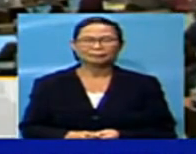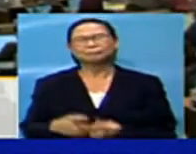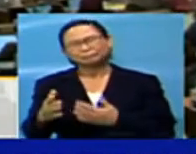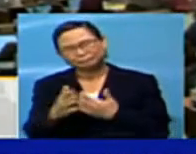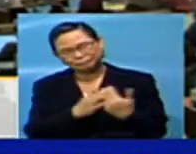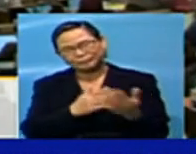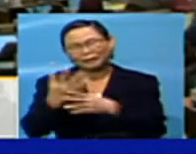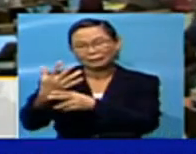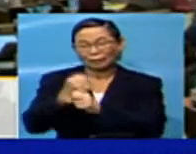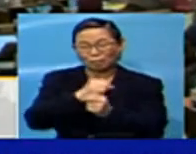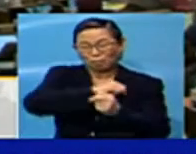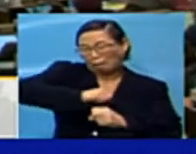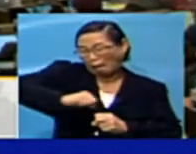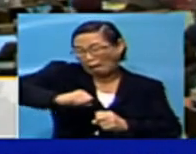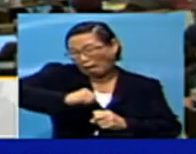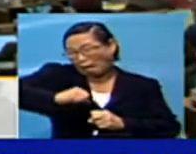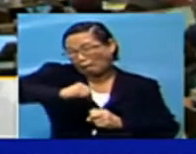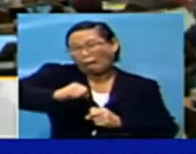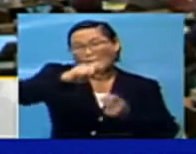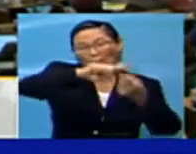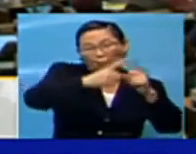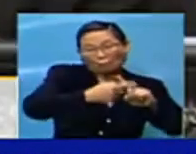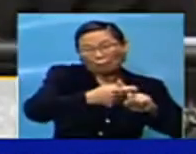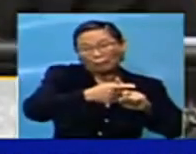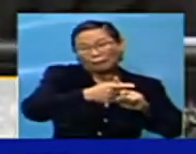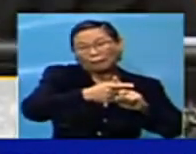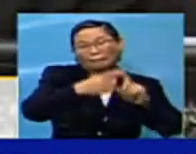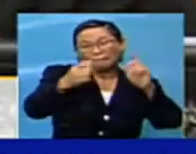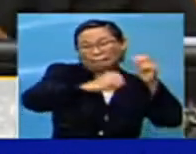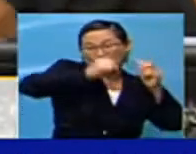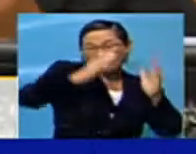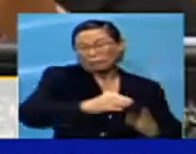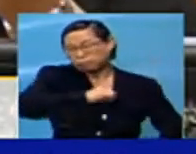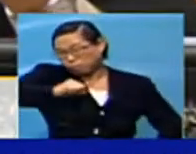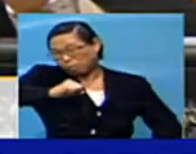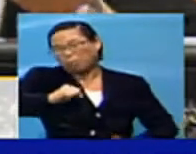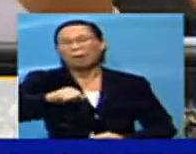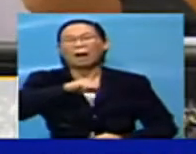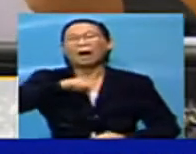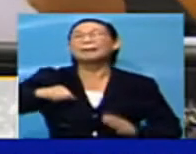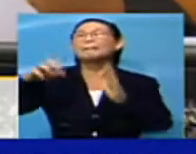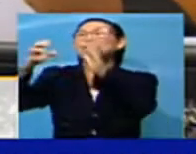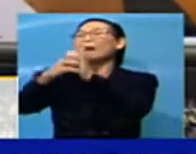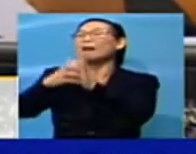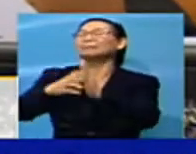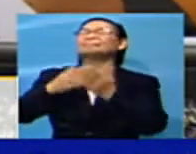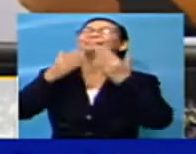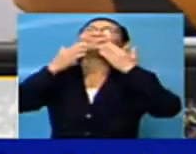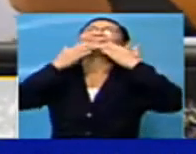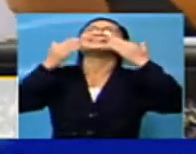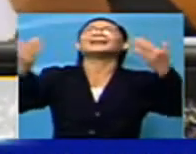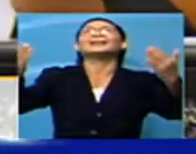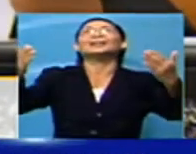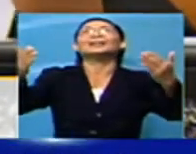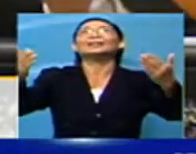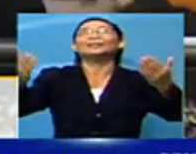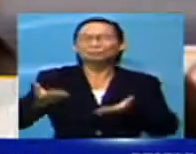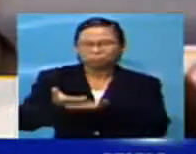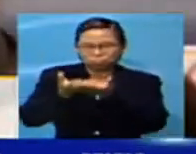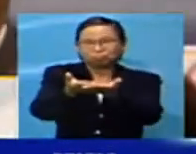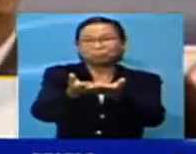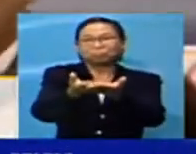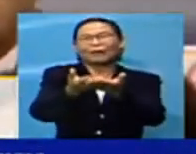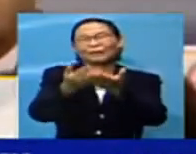Meski mendapat tentangan daripada rakan-rakan Pakatan Pembangkang, ahli-ahli PAS melahirkan rasa syukur apabila usul itu